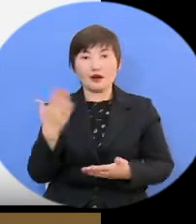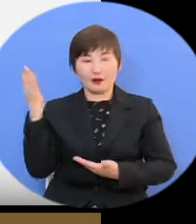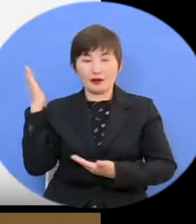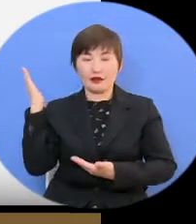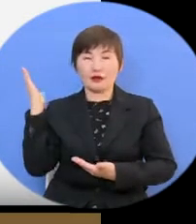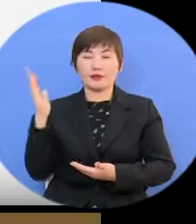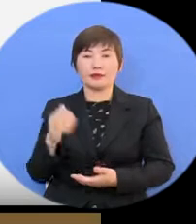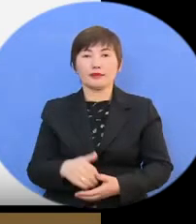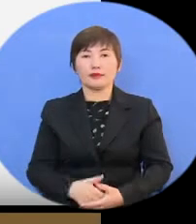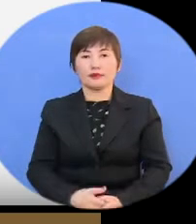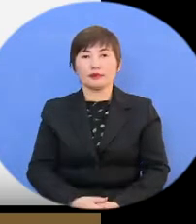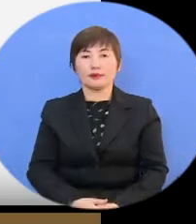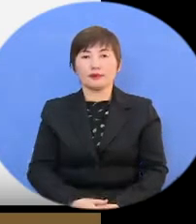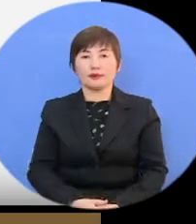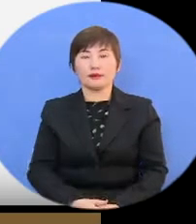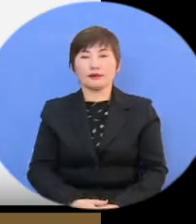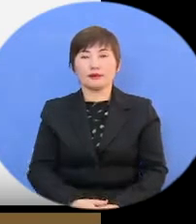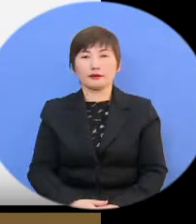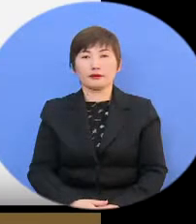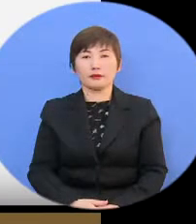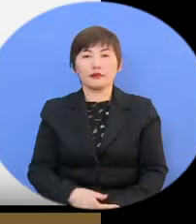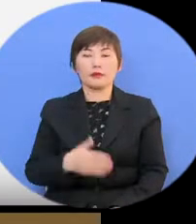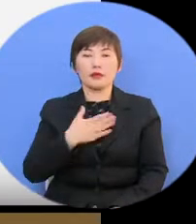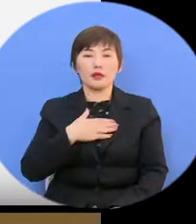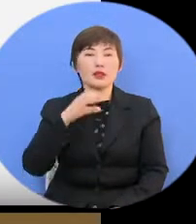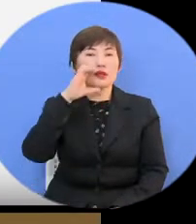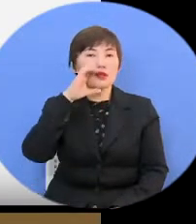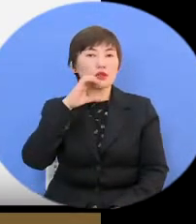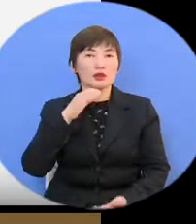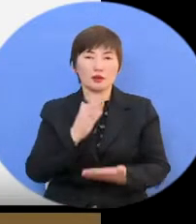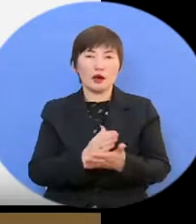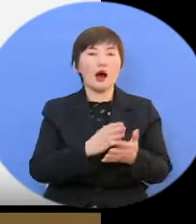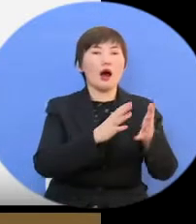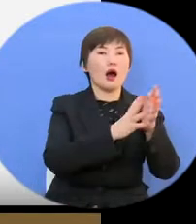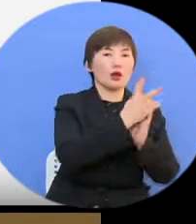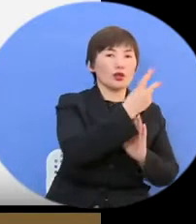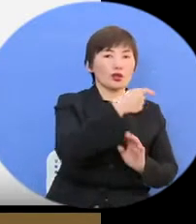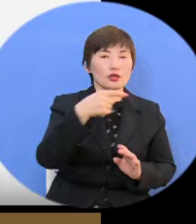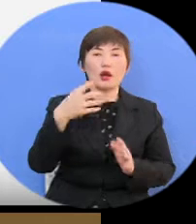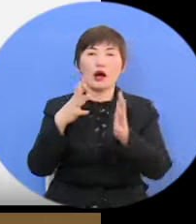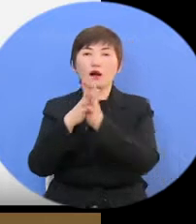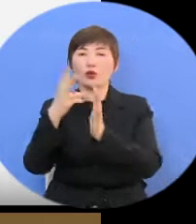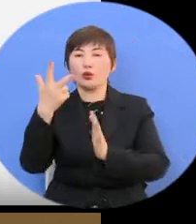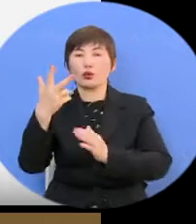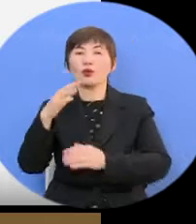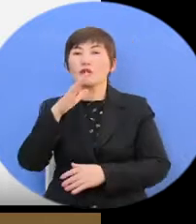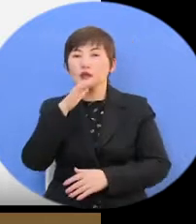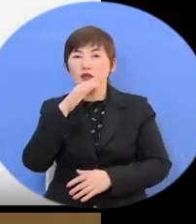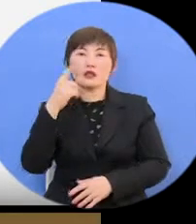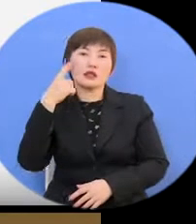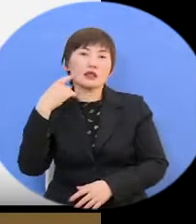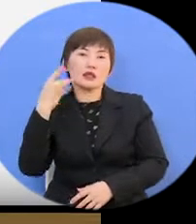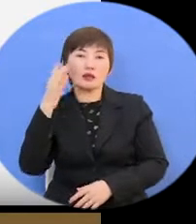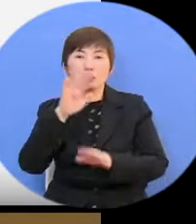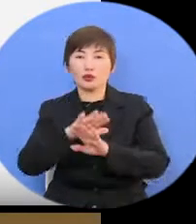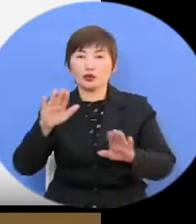судалгаанаас бүгдээрээ харъя. За эндээс бидний сонирхож байгаа 12-аас 13 насны охид хүүхдүүдийн